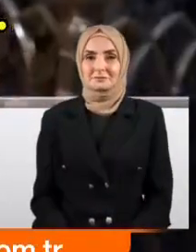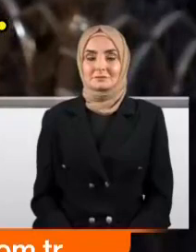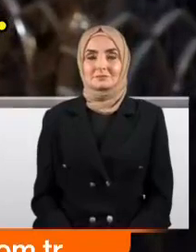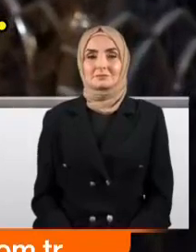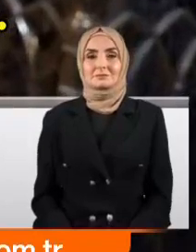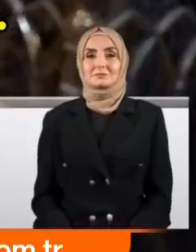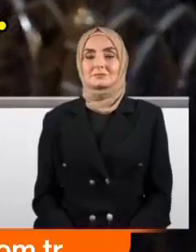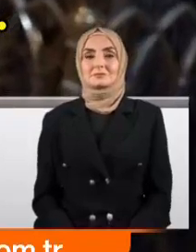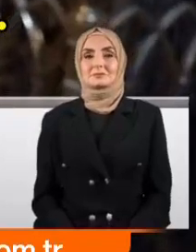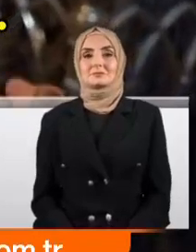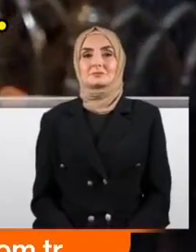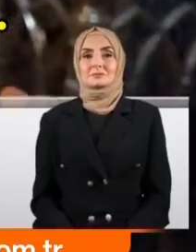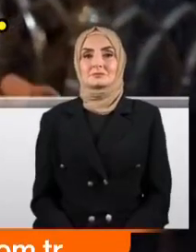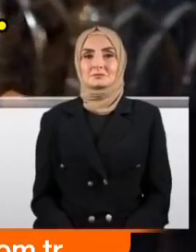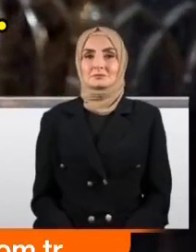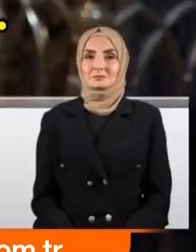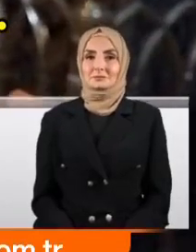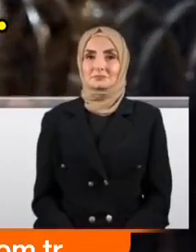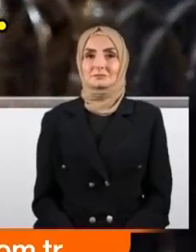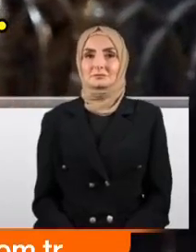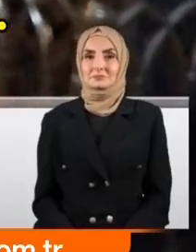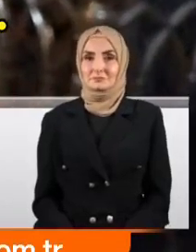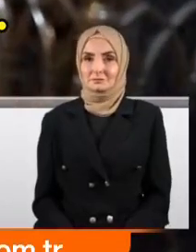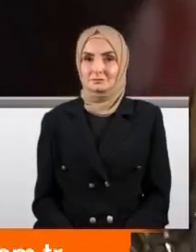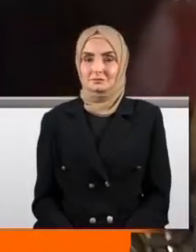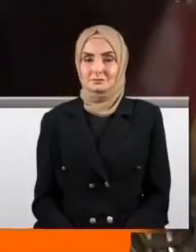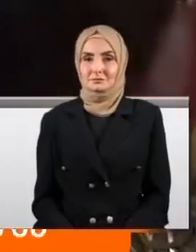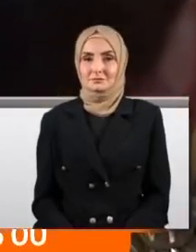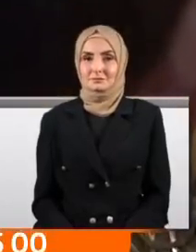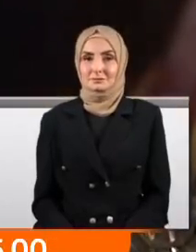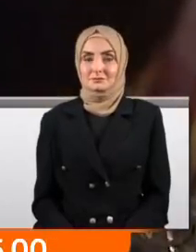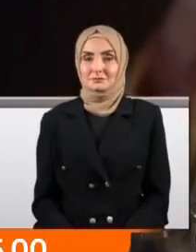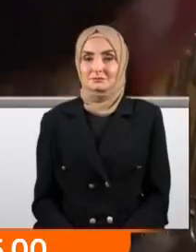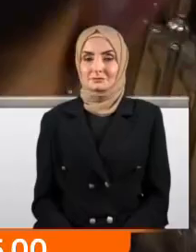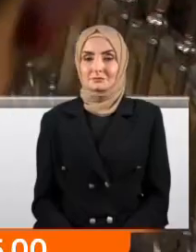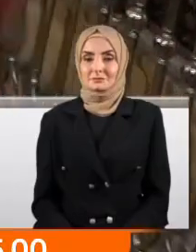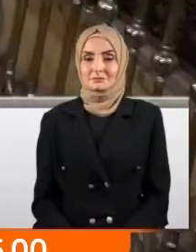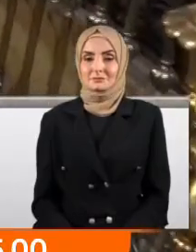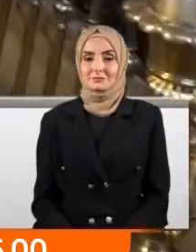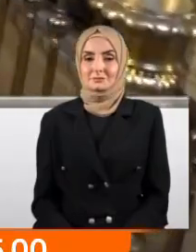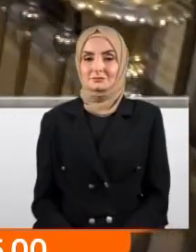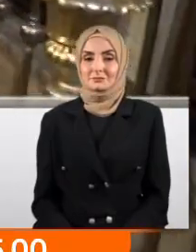Kahhar ismi şerifi hürmetine kahru perişan eyle ya Rabbi.